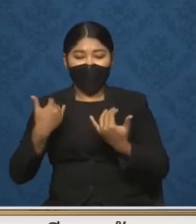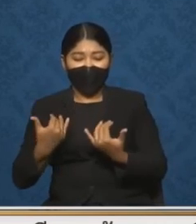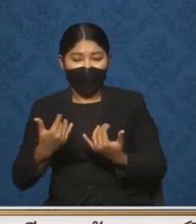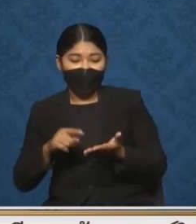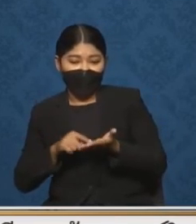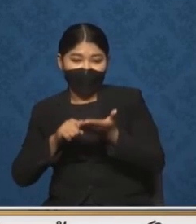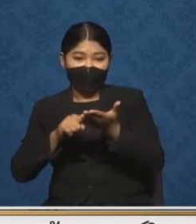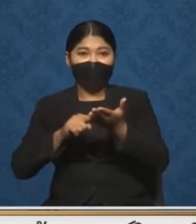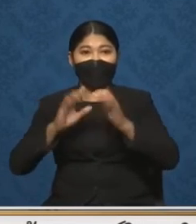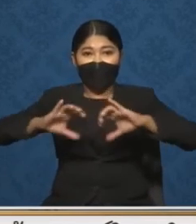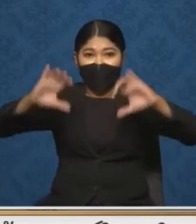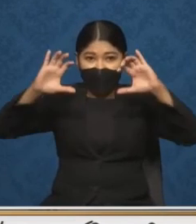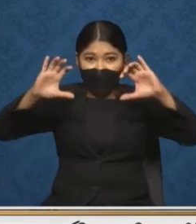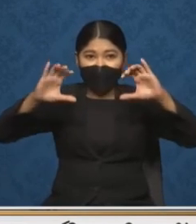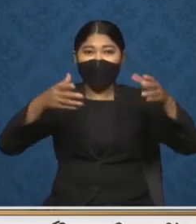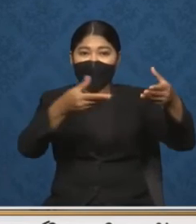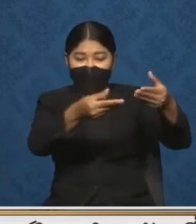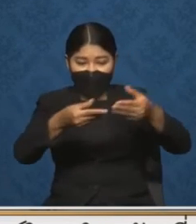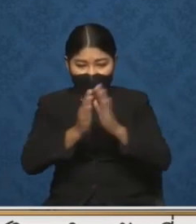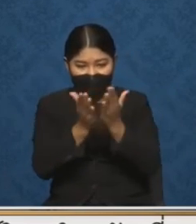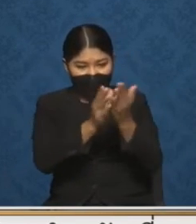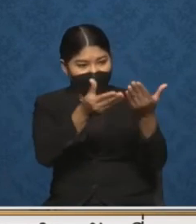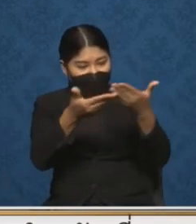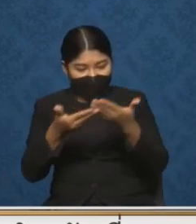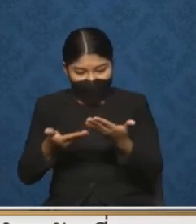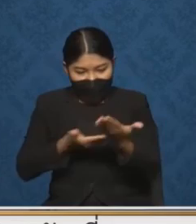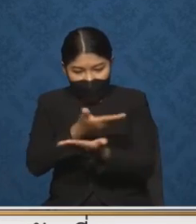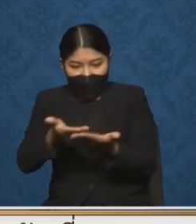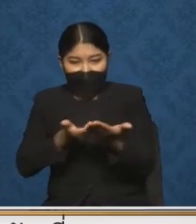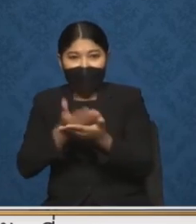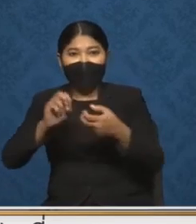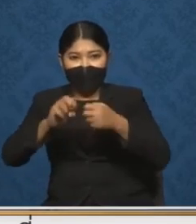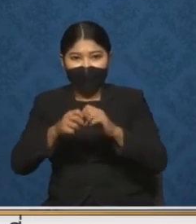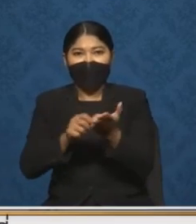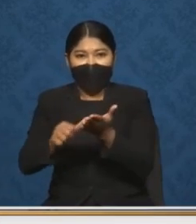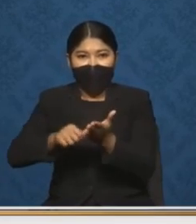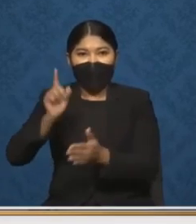ได้นำหนงสือและคู่มอเรื่องนี้ไปปรากอบการพิยโนาจั of